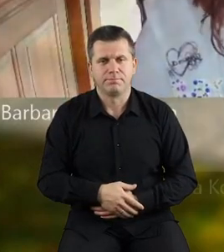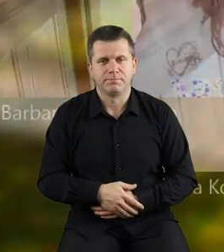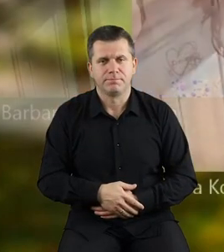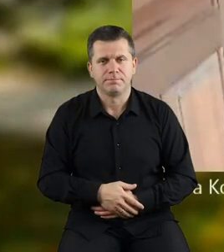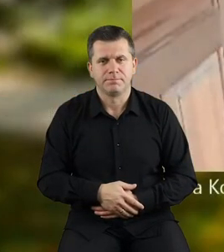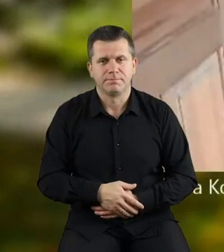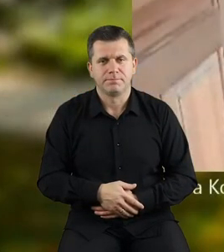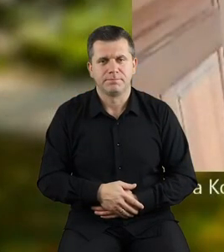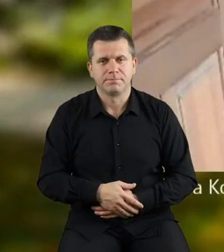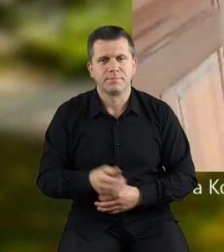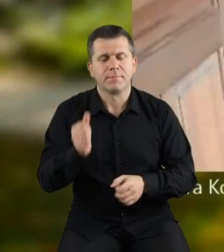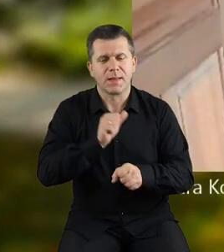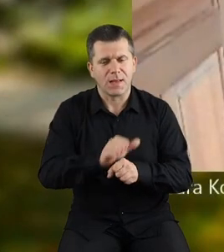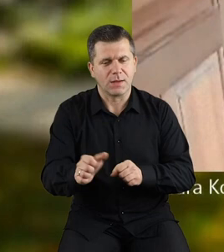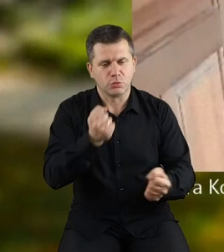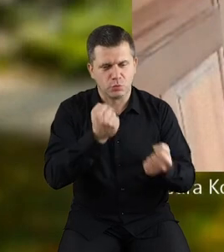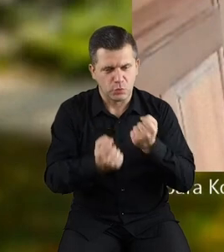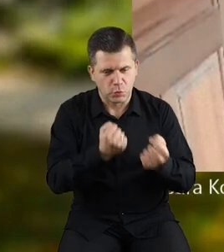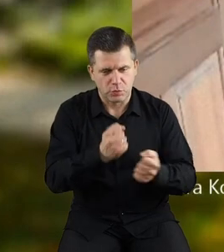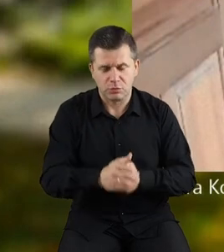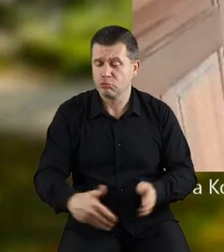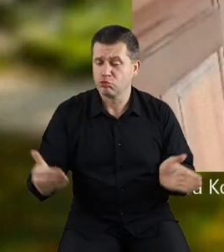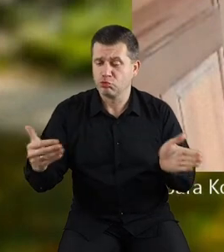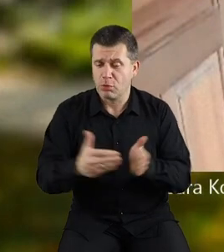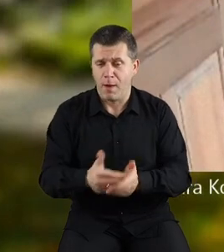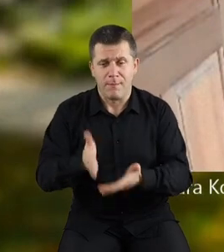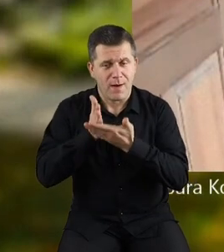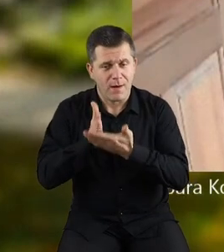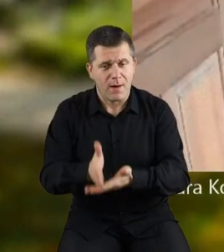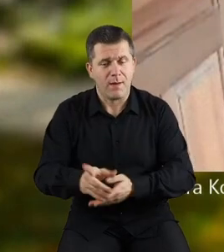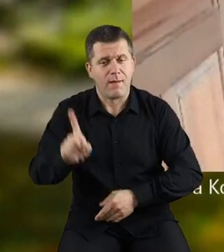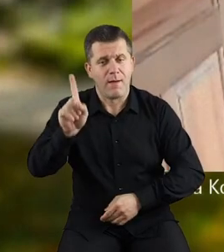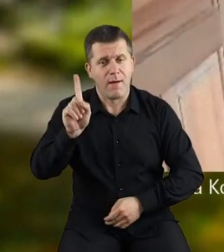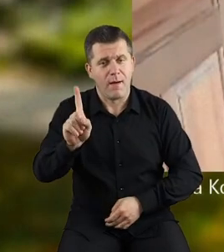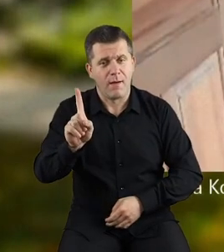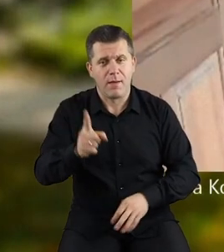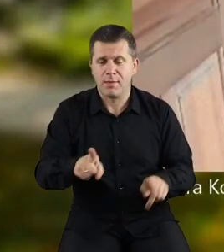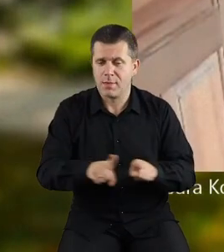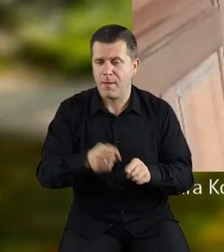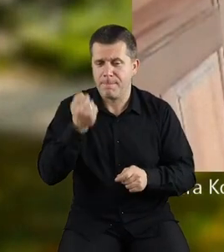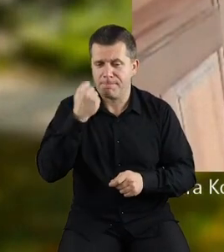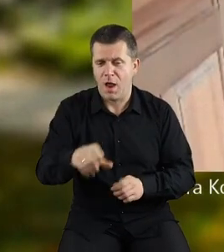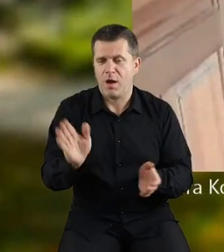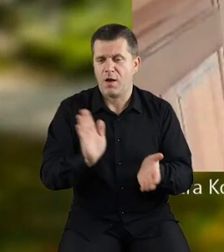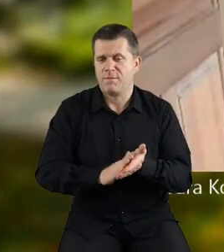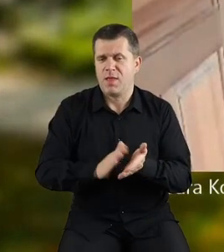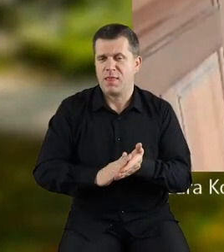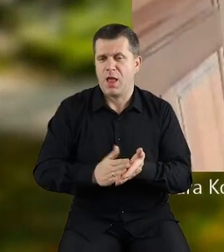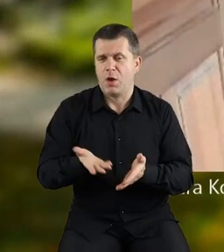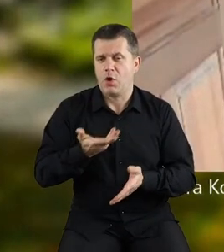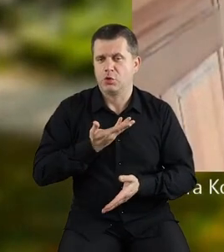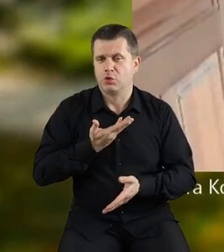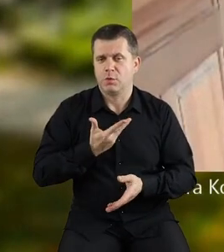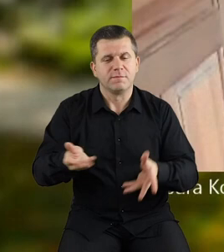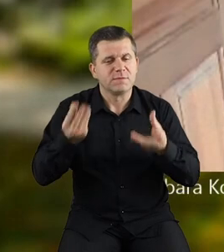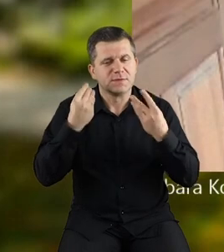tego, że jest trudne i trzeba sobie radzić, ale też bardzo